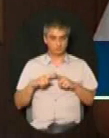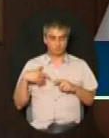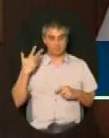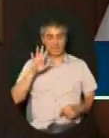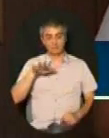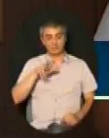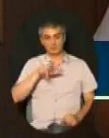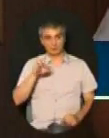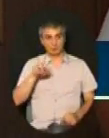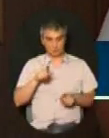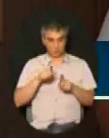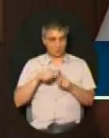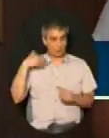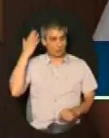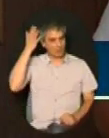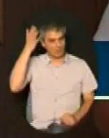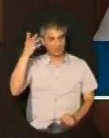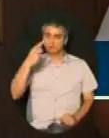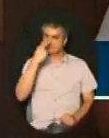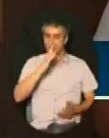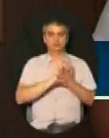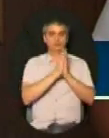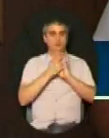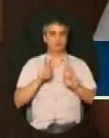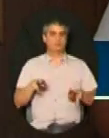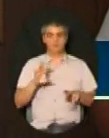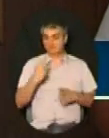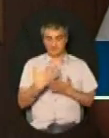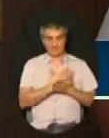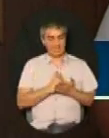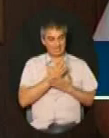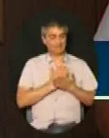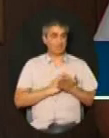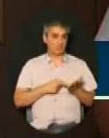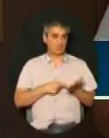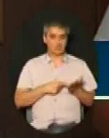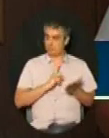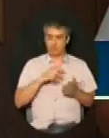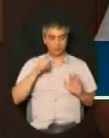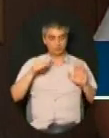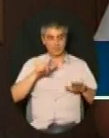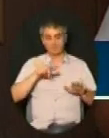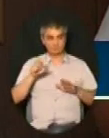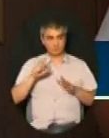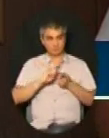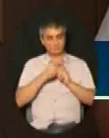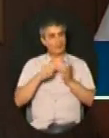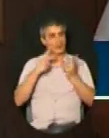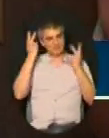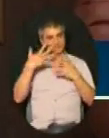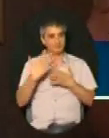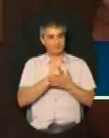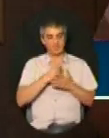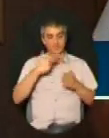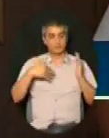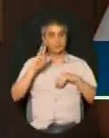יהיה 5,300 כפי שיהיה בעתיד, אתה תראה שינוי. ואם השכר החציוני לא יהיה 6,700, אלא בעקבות הסכמי שכר יהיה